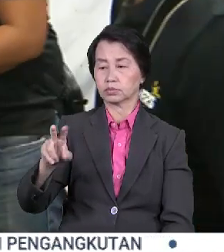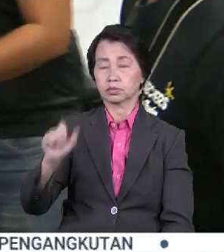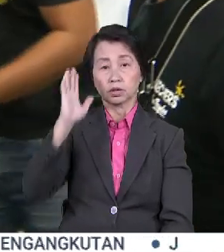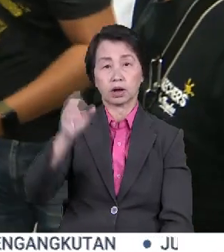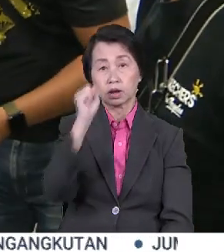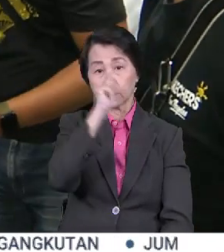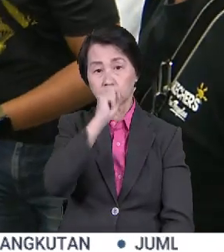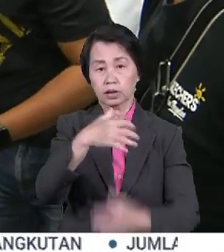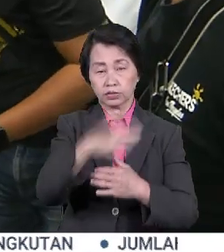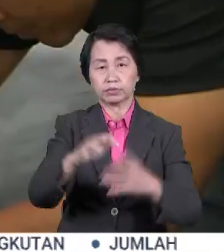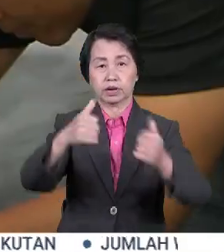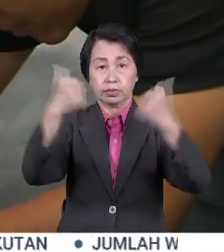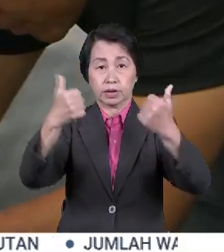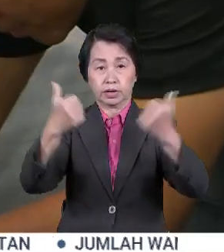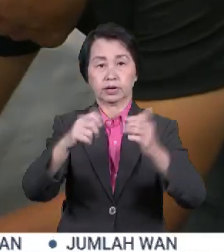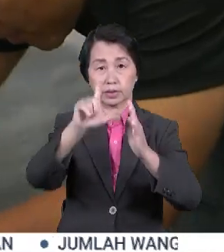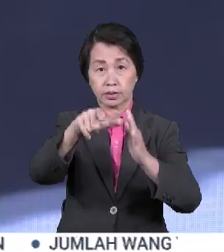terbaru selepas Aidilfitri nanti.